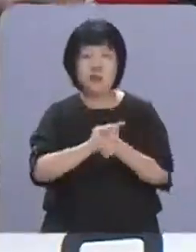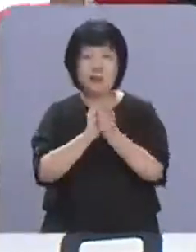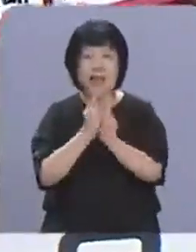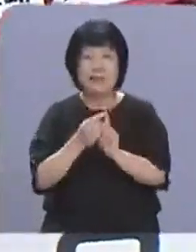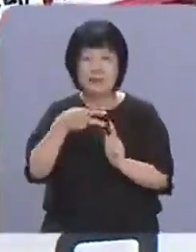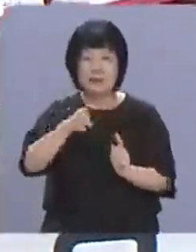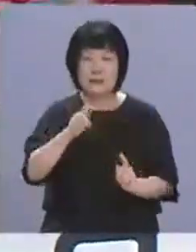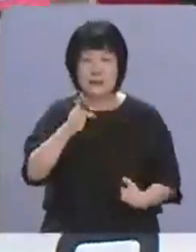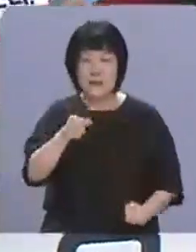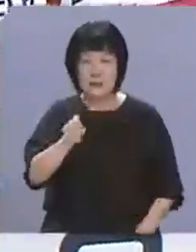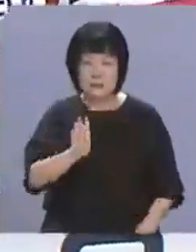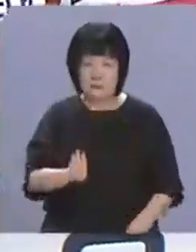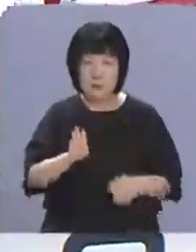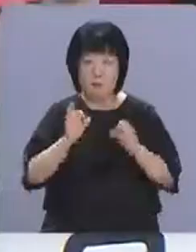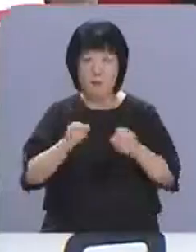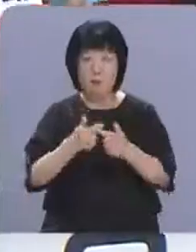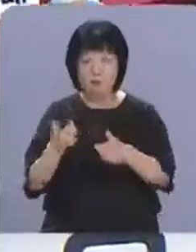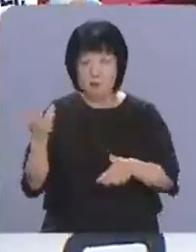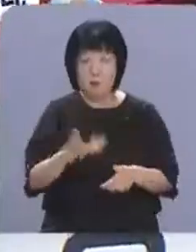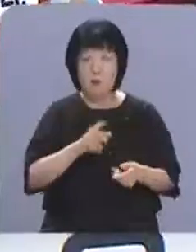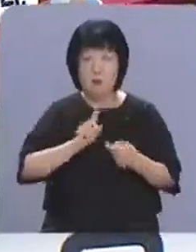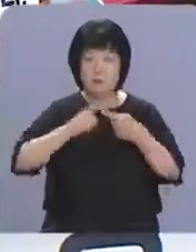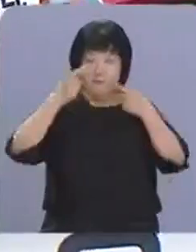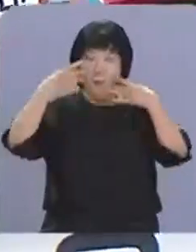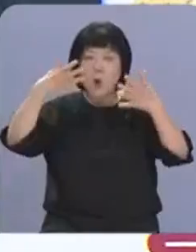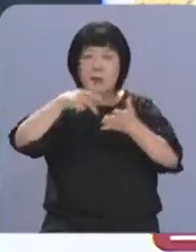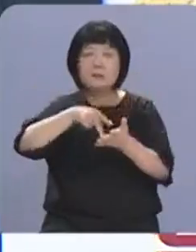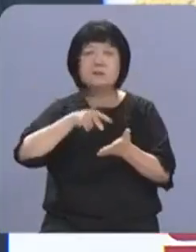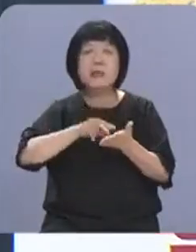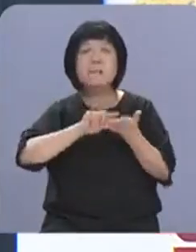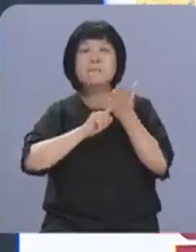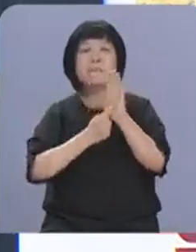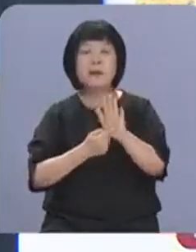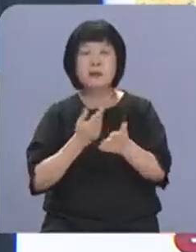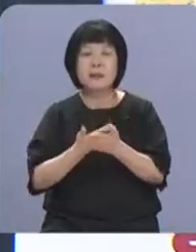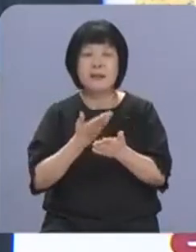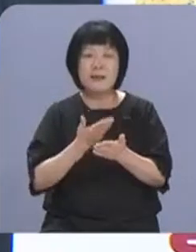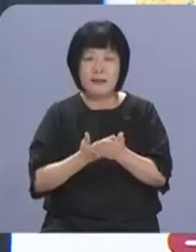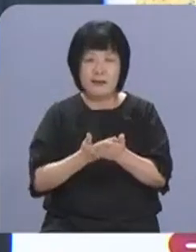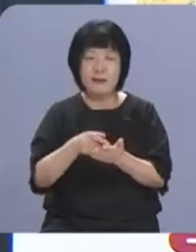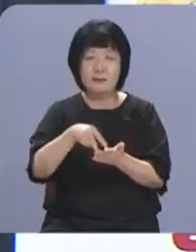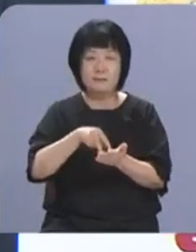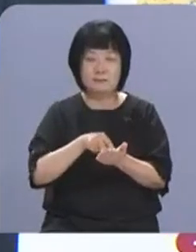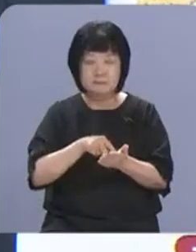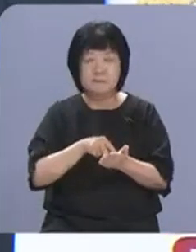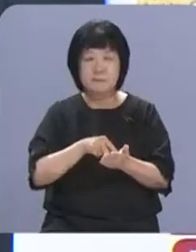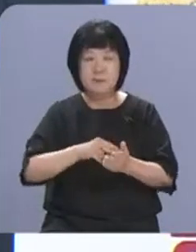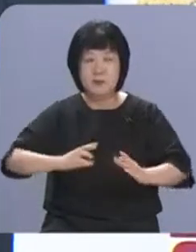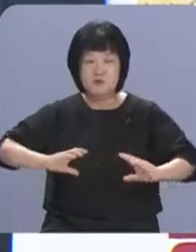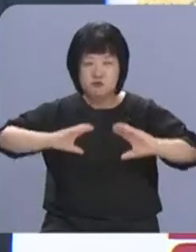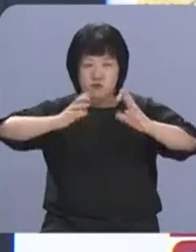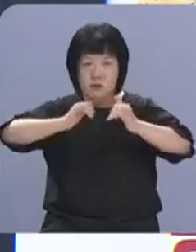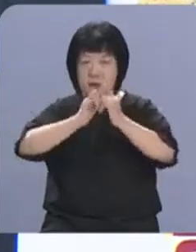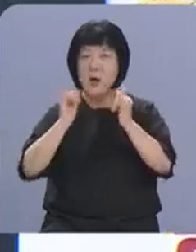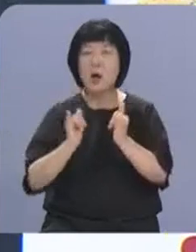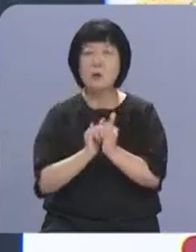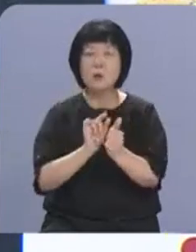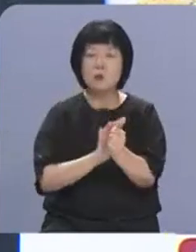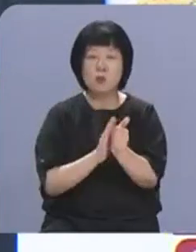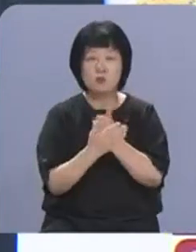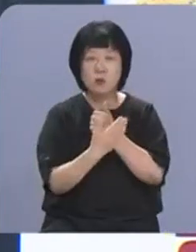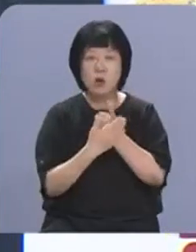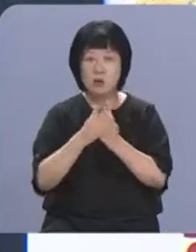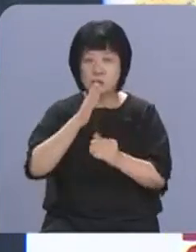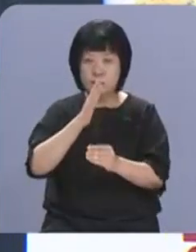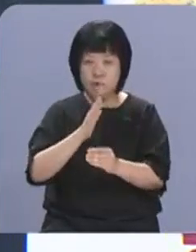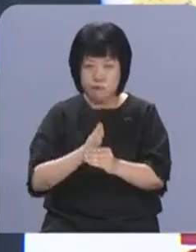이전에 대한 명확한 입장을 내라고 압박했습니다. 국제사회가 공조해 검증을 하고 있는 후쿠시마